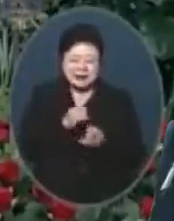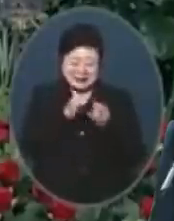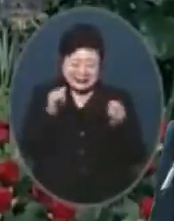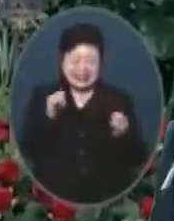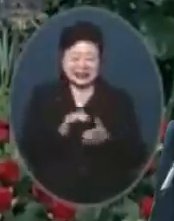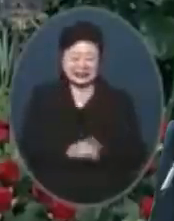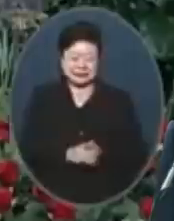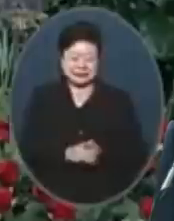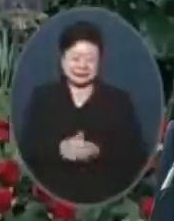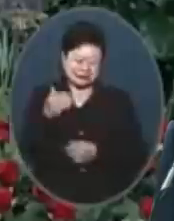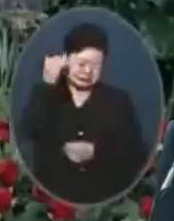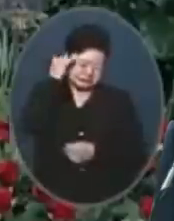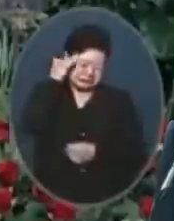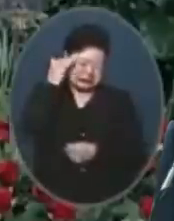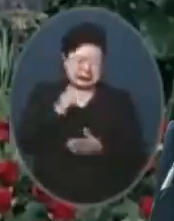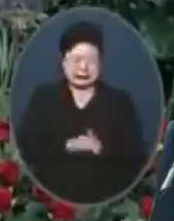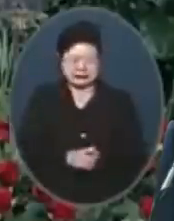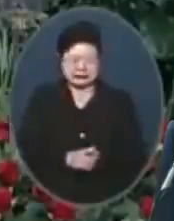못하게 합니다.